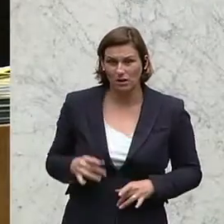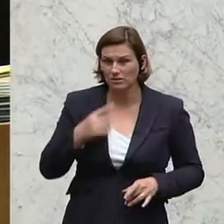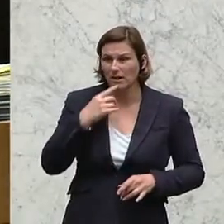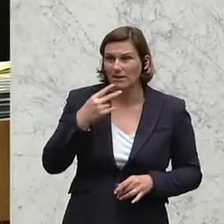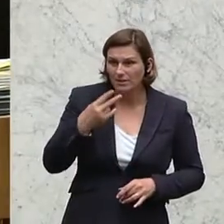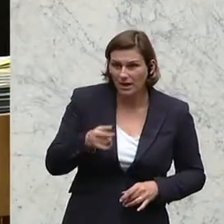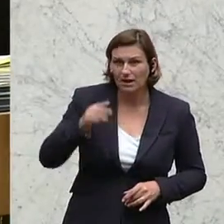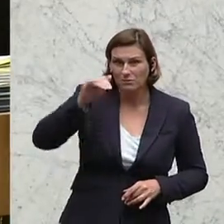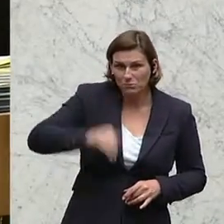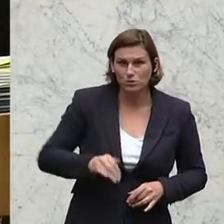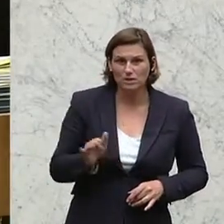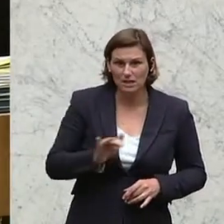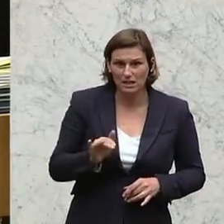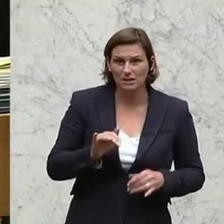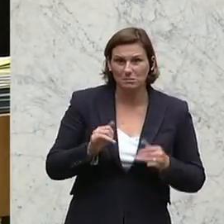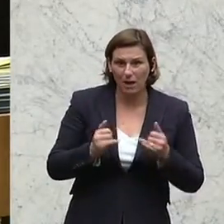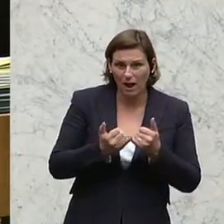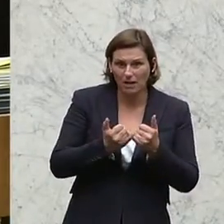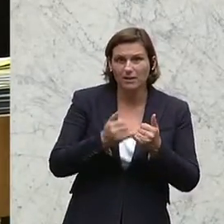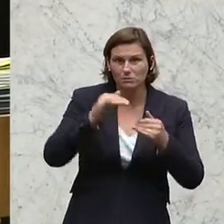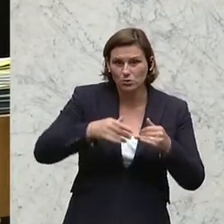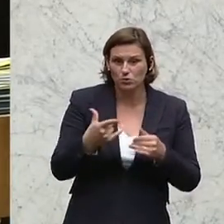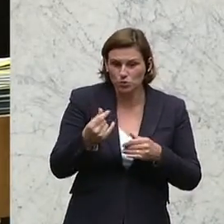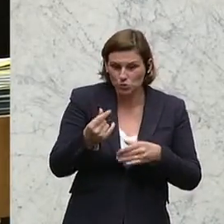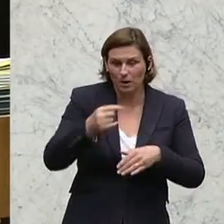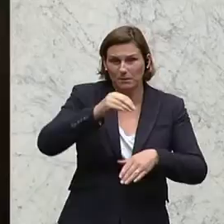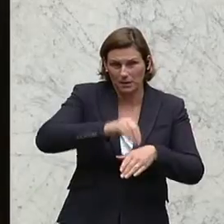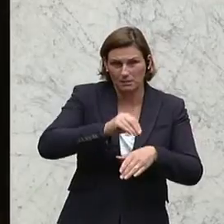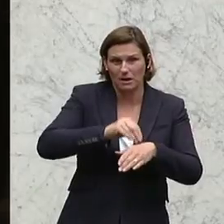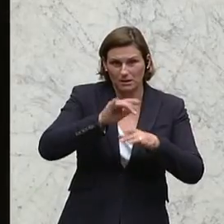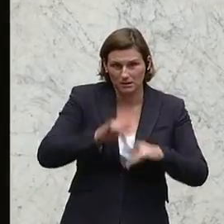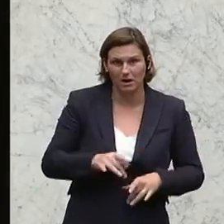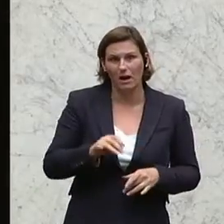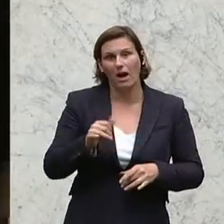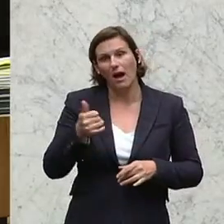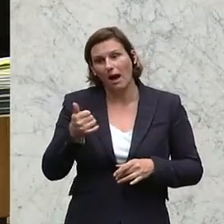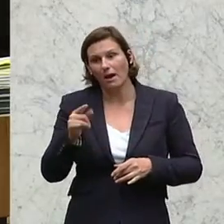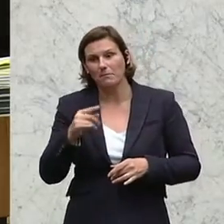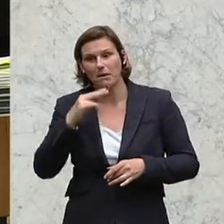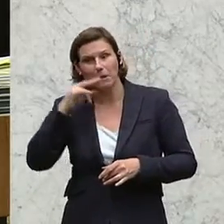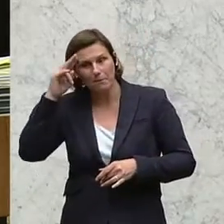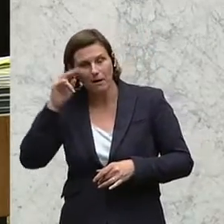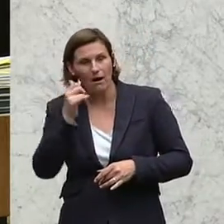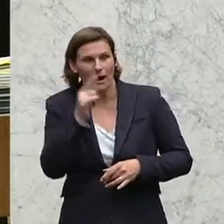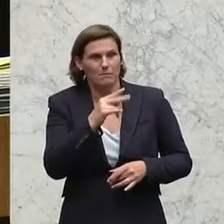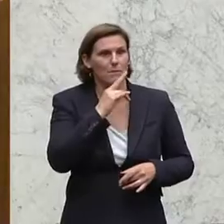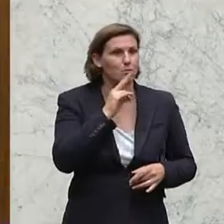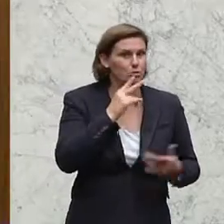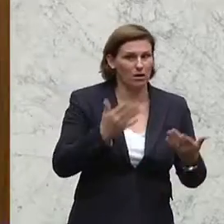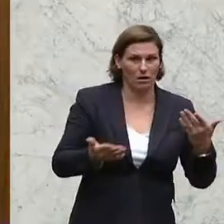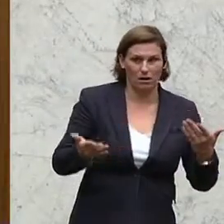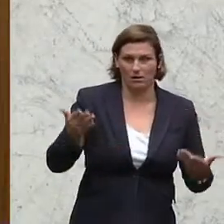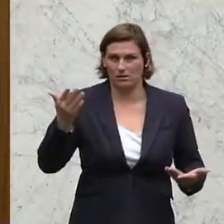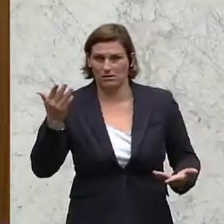muss das Kind mit dem Elternteil, der bezieht, gemeldet sein. Ja, und das ist einmal der Vater, einmal die Mutter. Ja, das